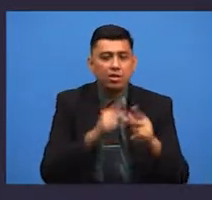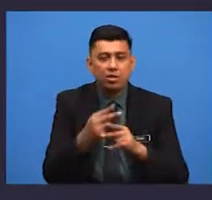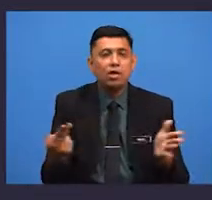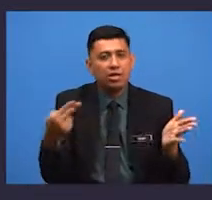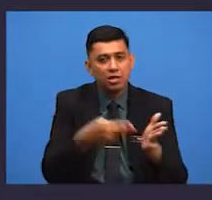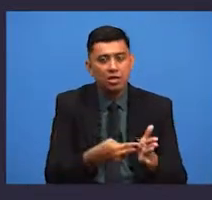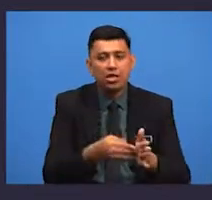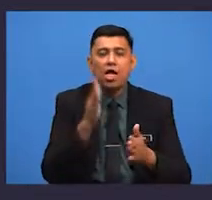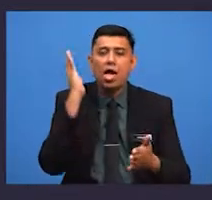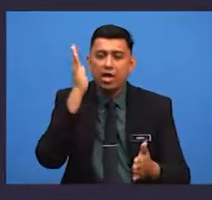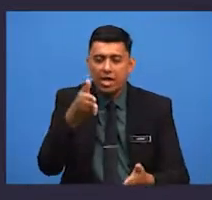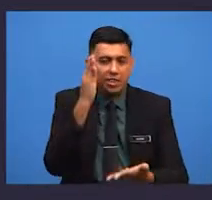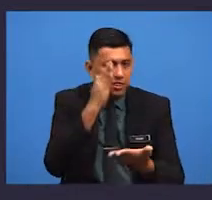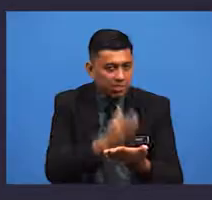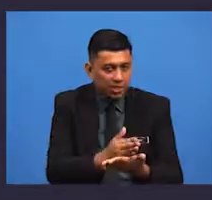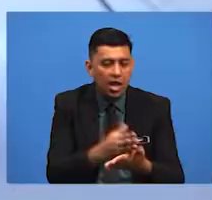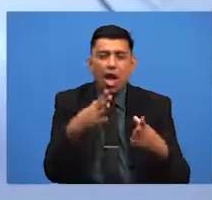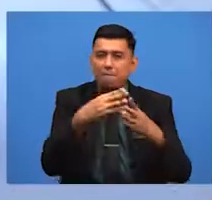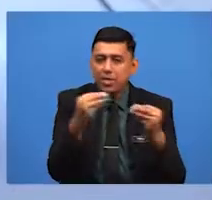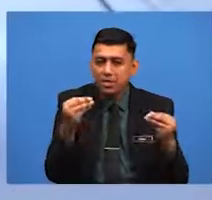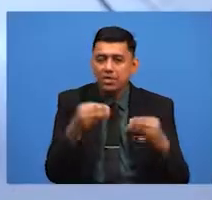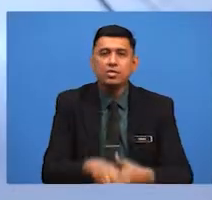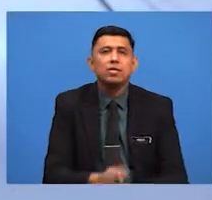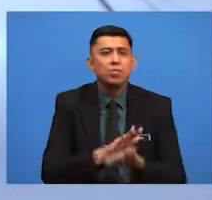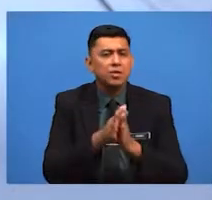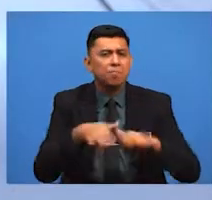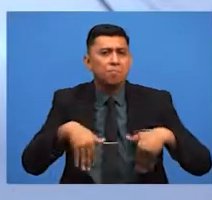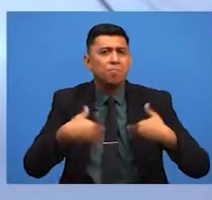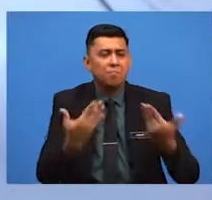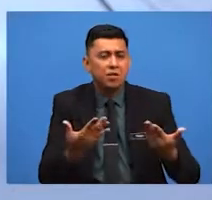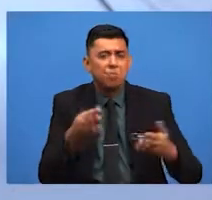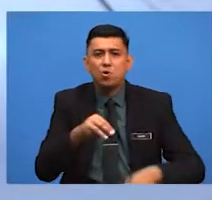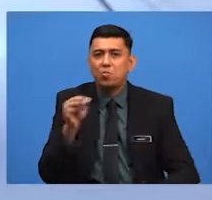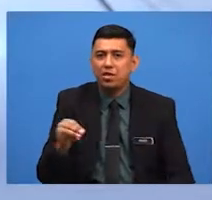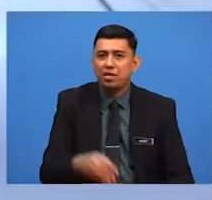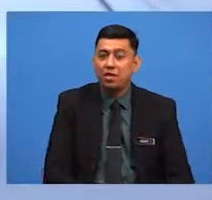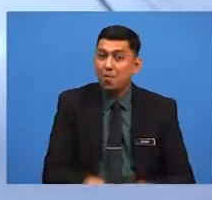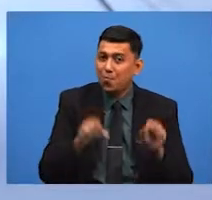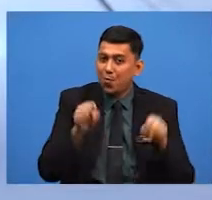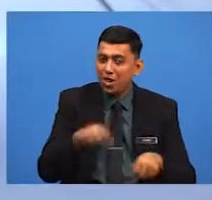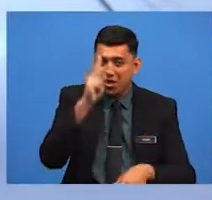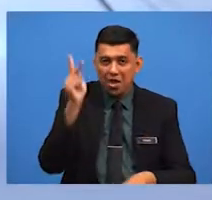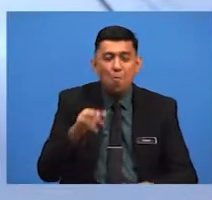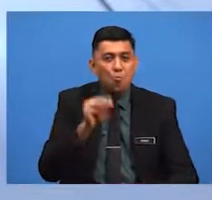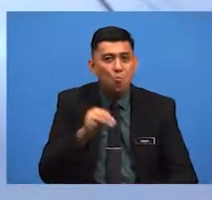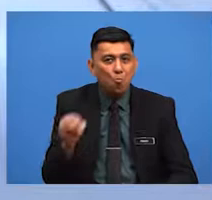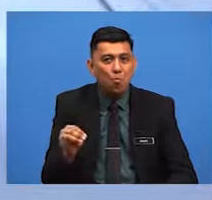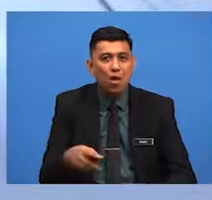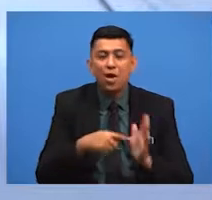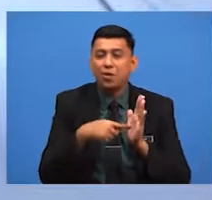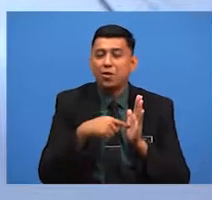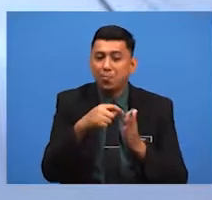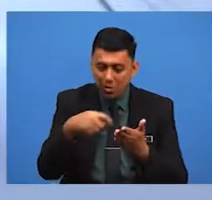ulangan akan tamat. Jadi bagaimana murid-murid? Bolehkah murid-murid